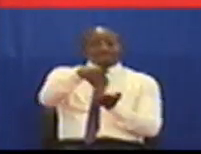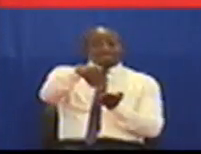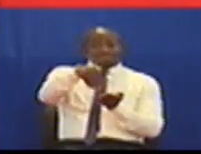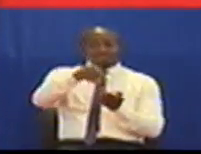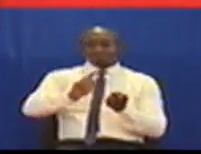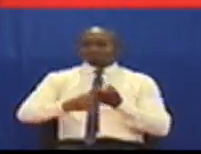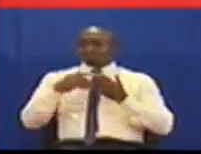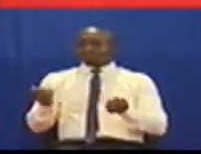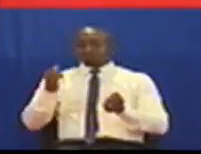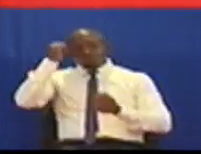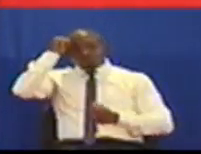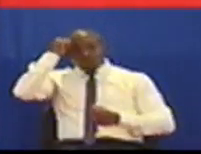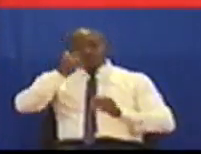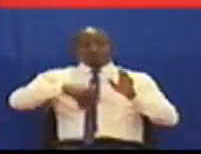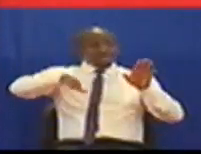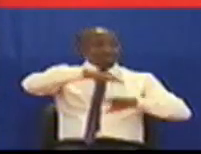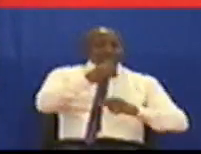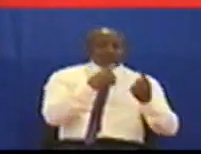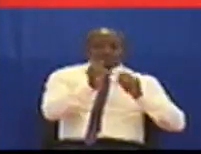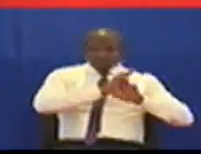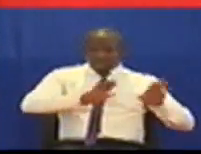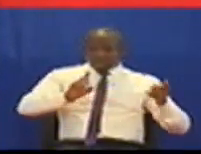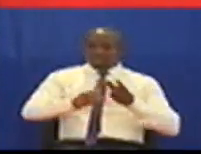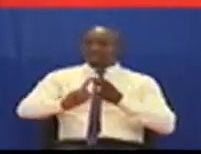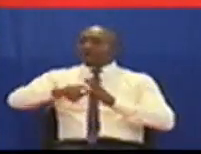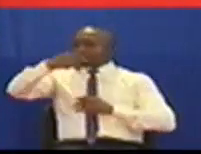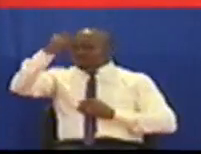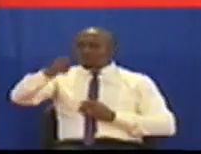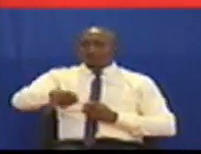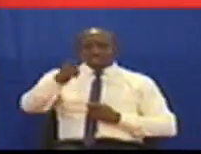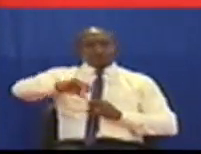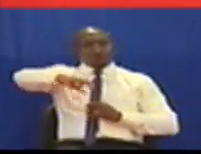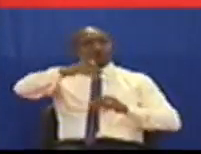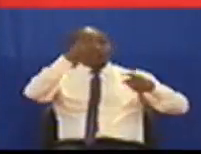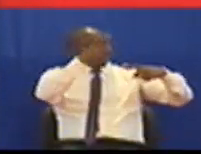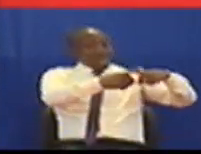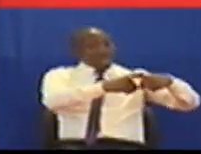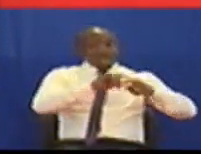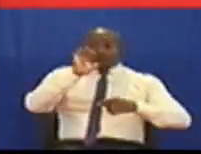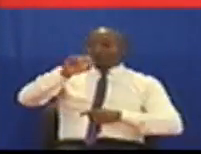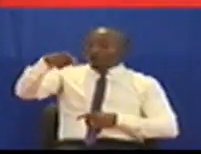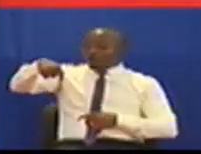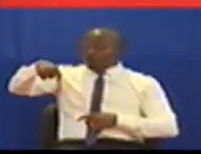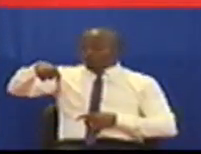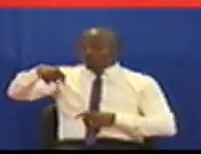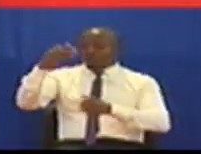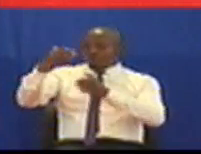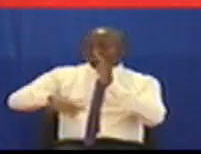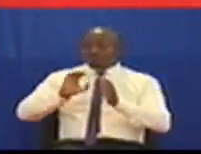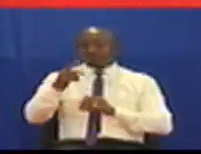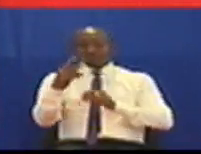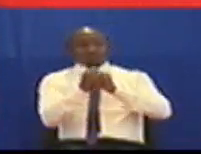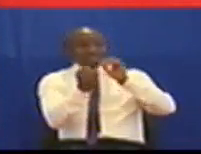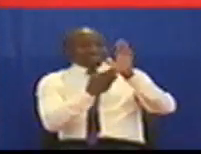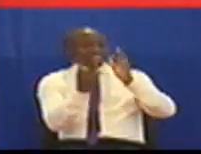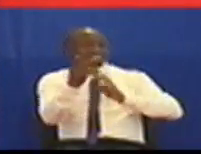Kama alivyoongea mwenyekiti wetu waekiza kwenye taarifa ya pale, amepongeza mkoa wa Mara. Mwaka huu wa fedha unaoisha 2019-20